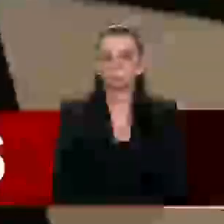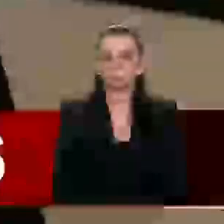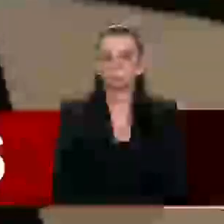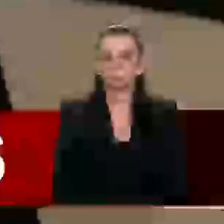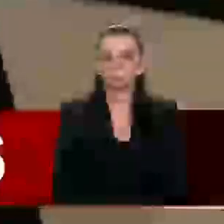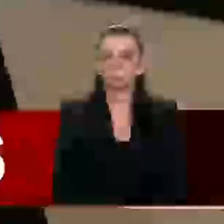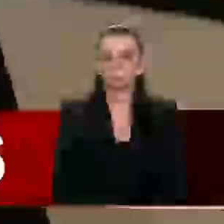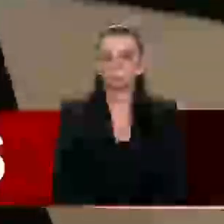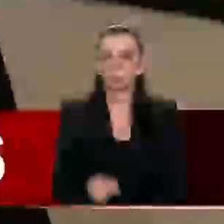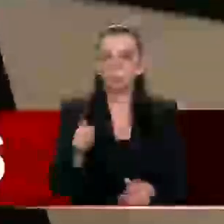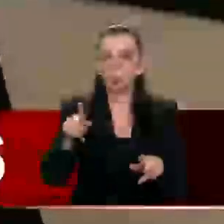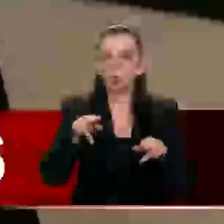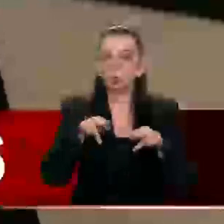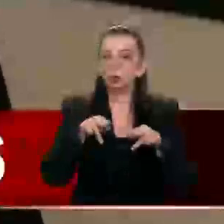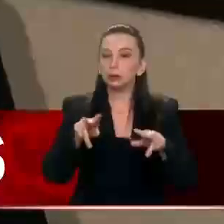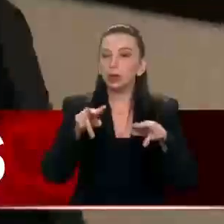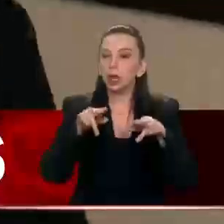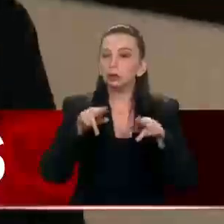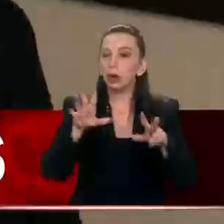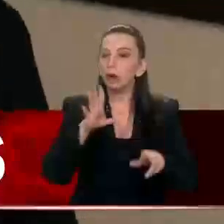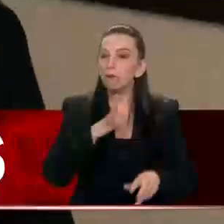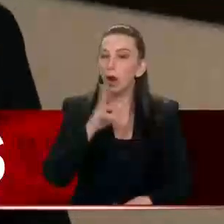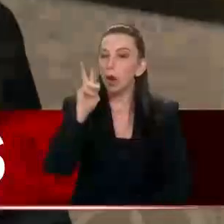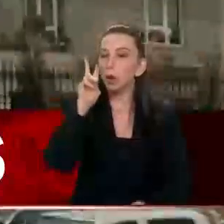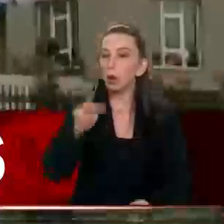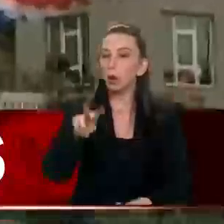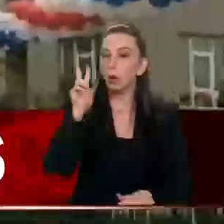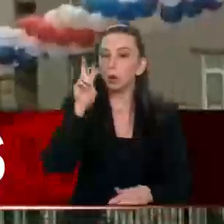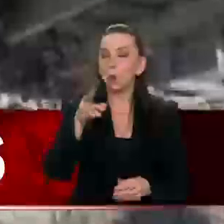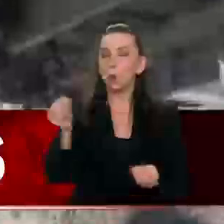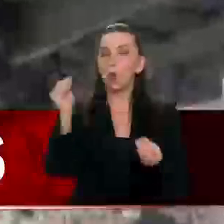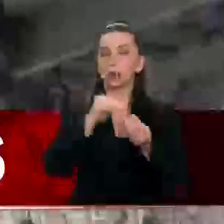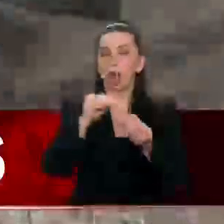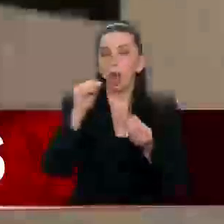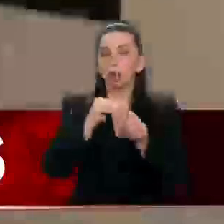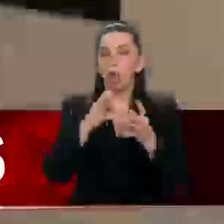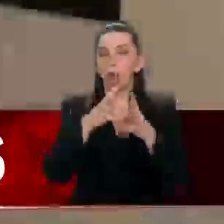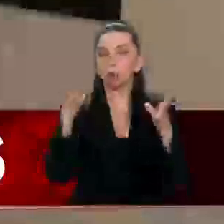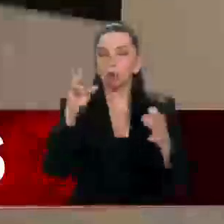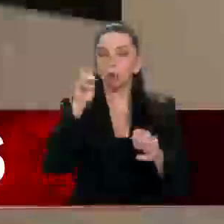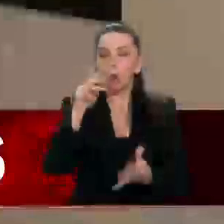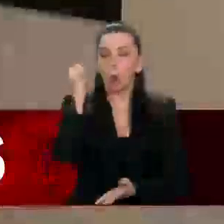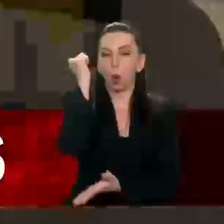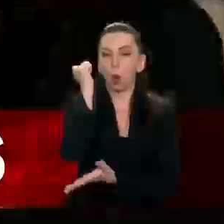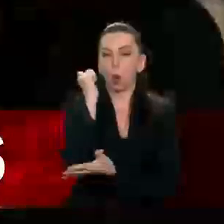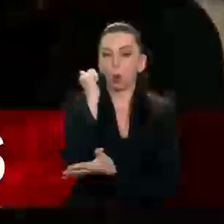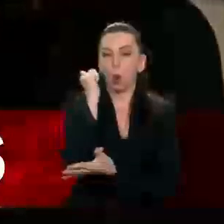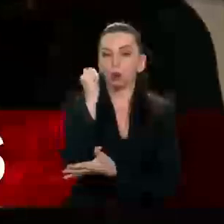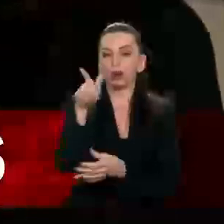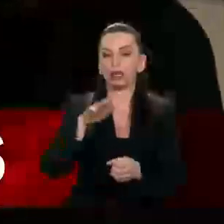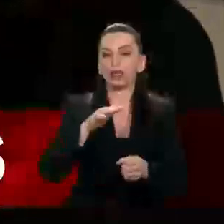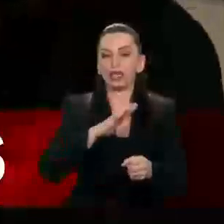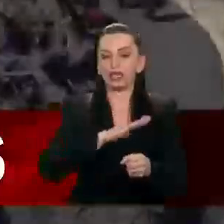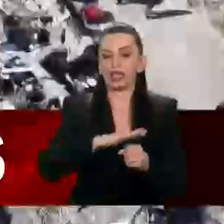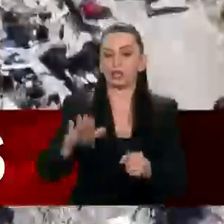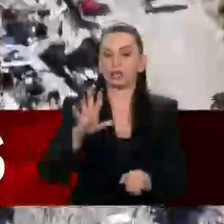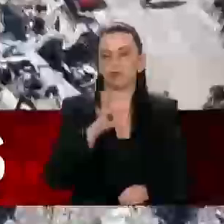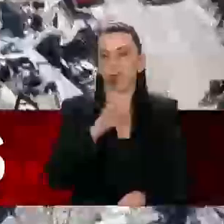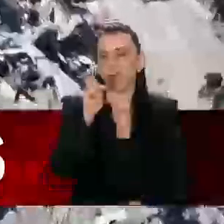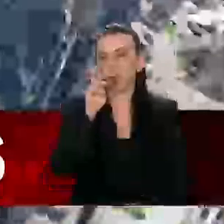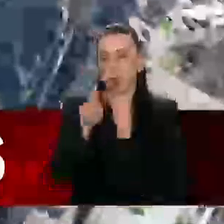Her geçen gün o çatlak gittikçe büyüdü, gittikçe büyüdü. Kolon kesilmiş. Hani böyle bir kum görmedim